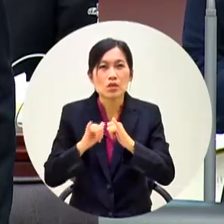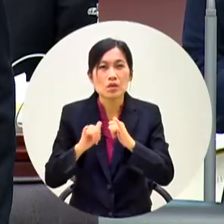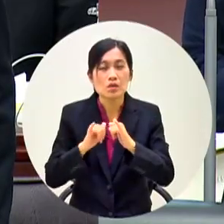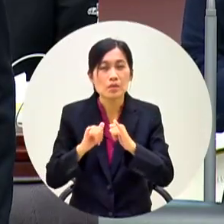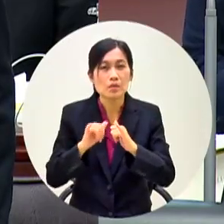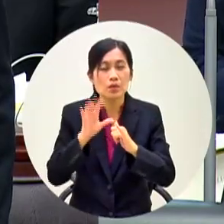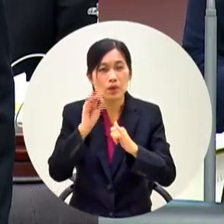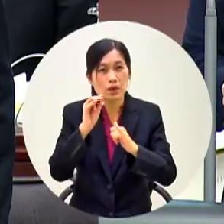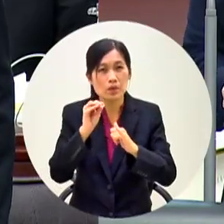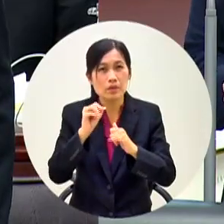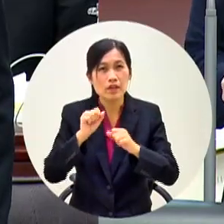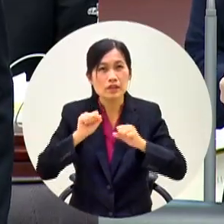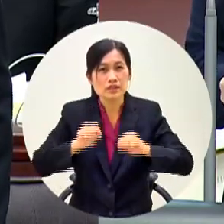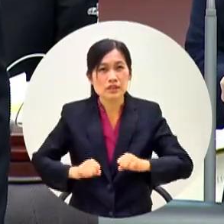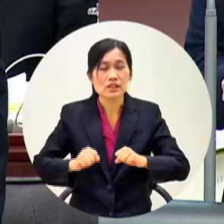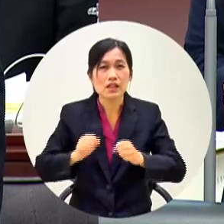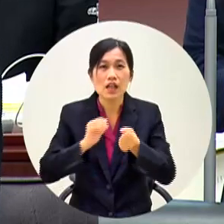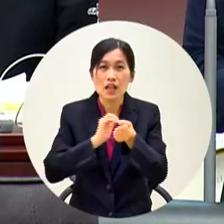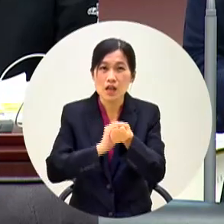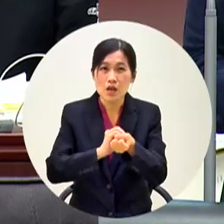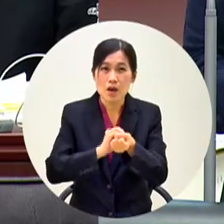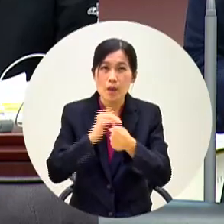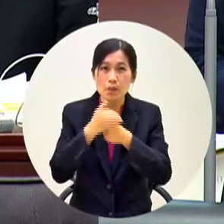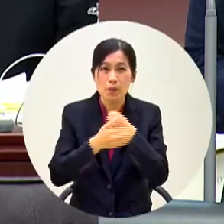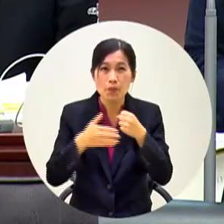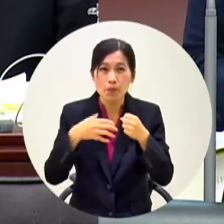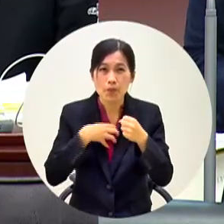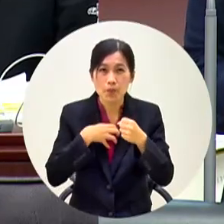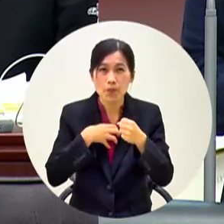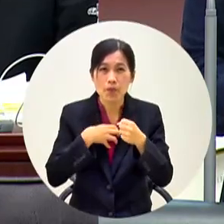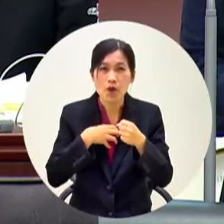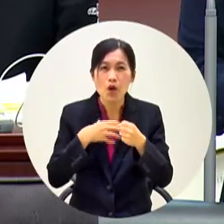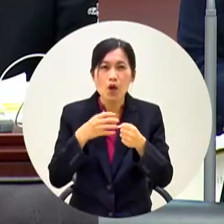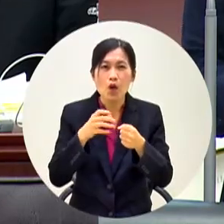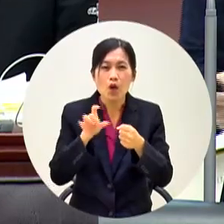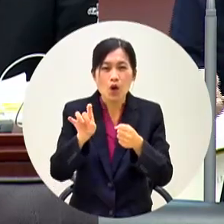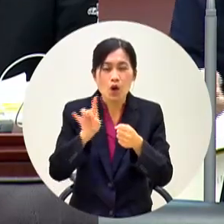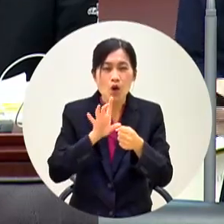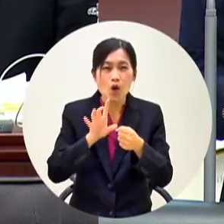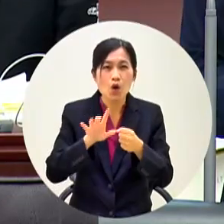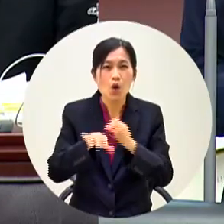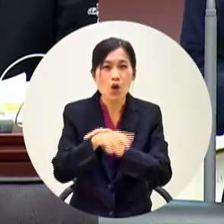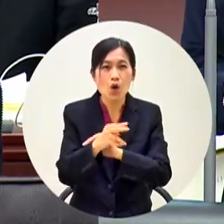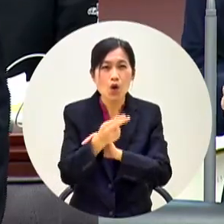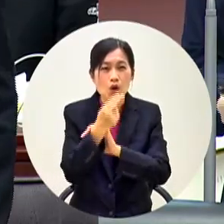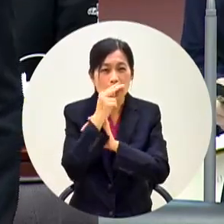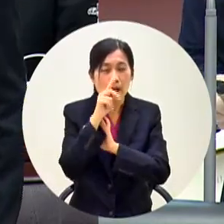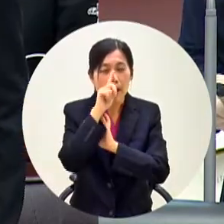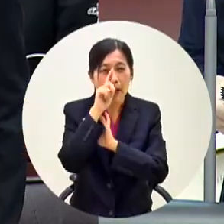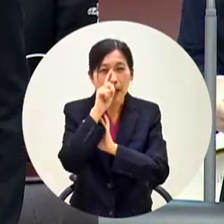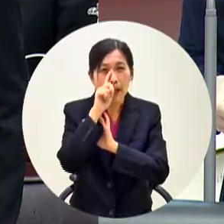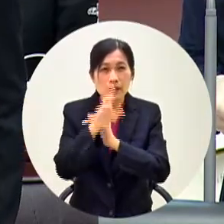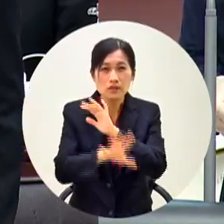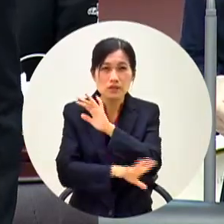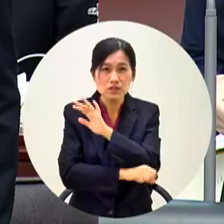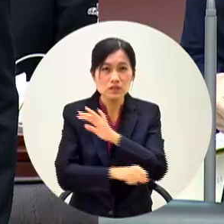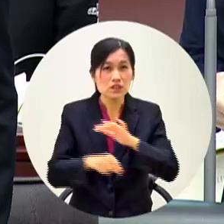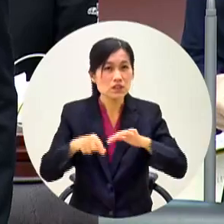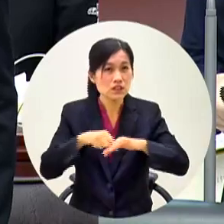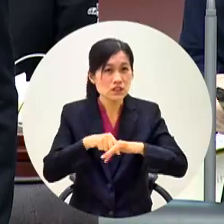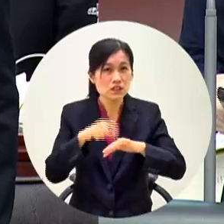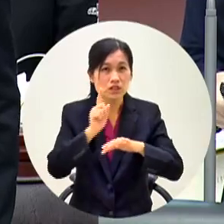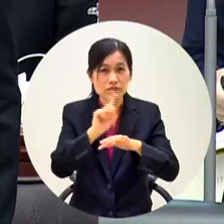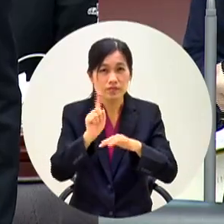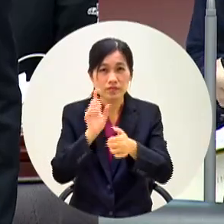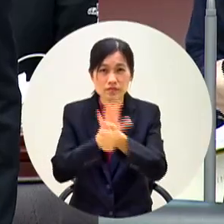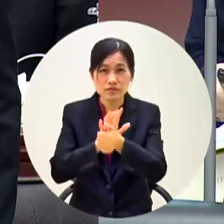险。甚至是从我们的空屋基金里头去处理，因为对这些居民来讲，你空屋基金什么做